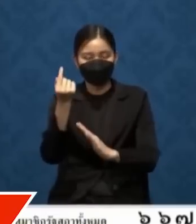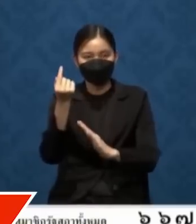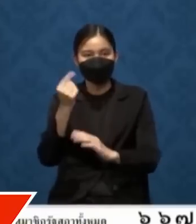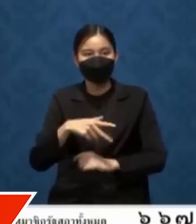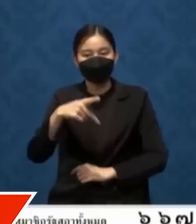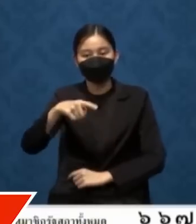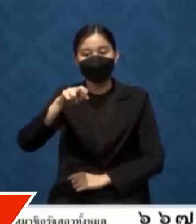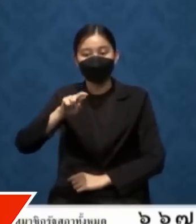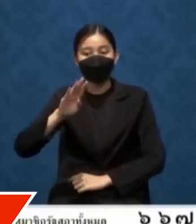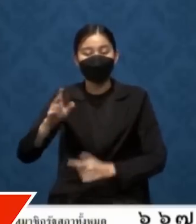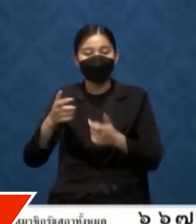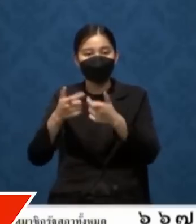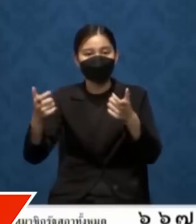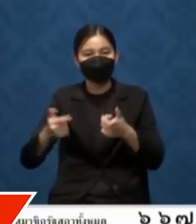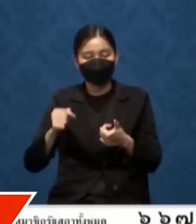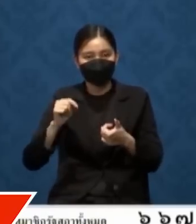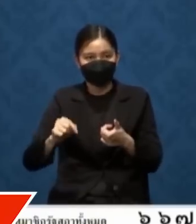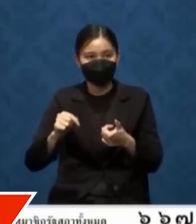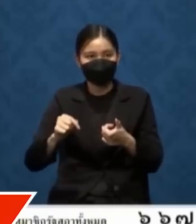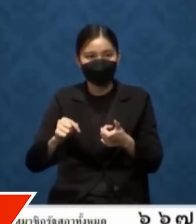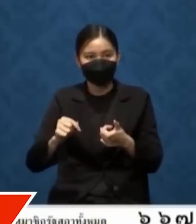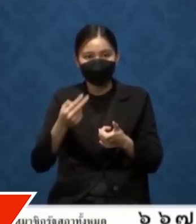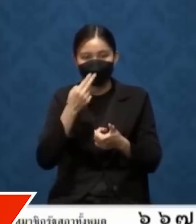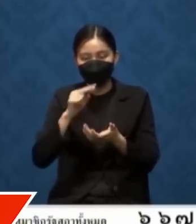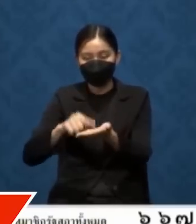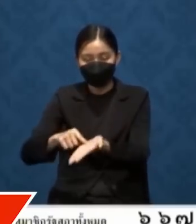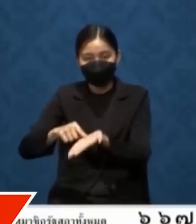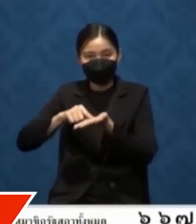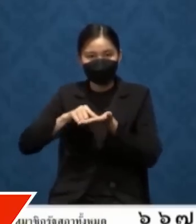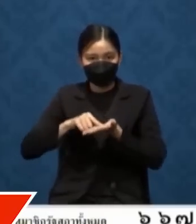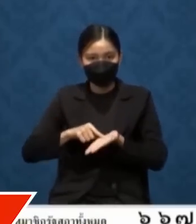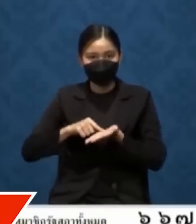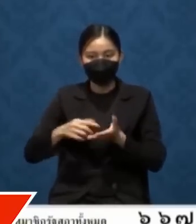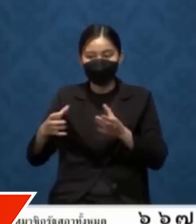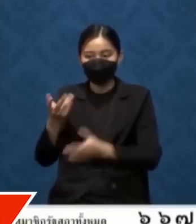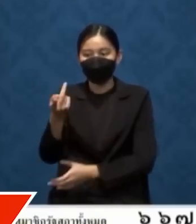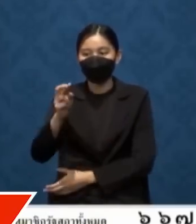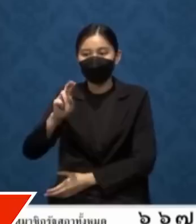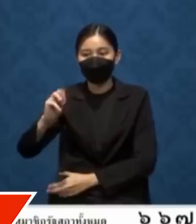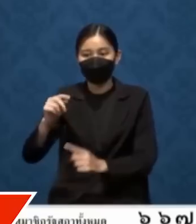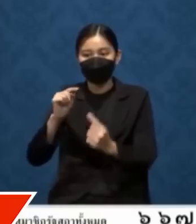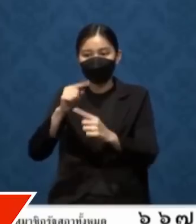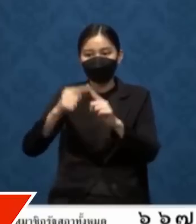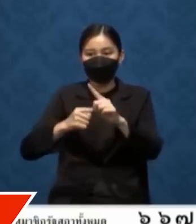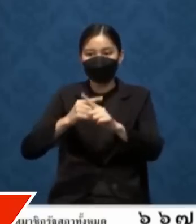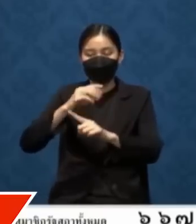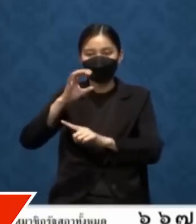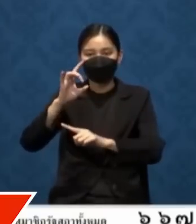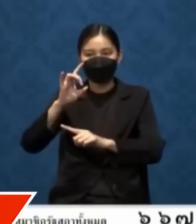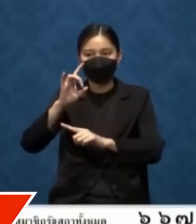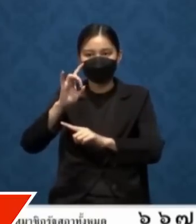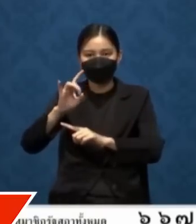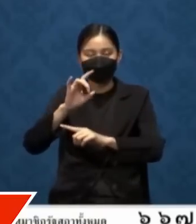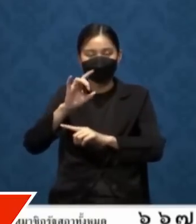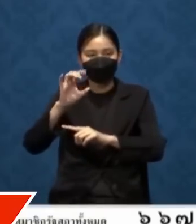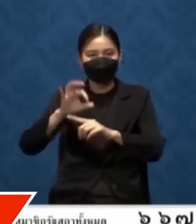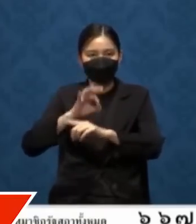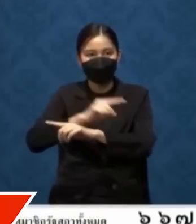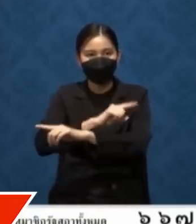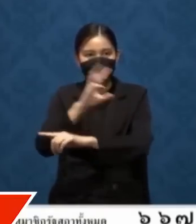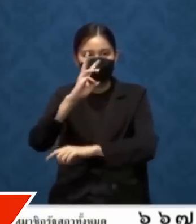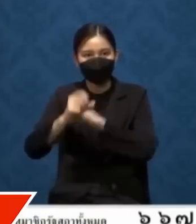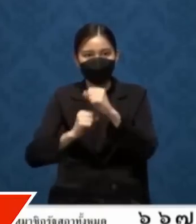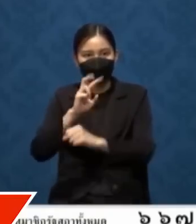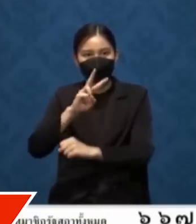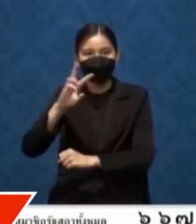ร้ามรจฉบับนี้นะครับส่มาเป็ั้สือจากขณะรัมัตรี ม.วท 6 กันยายน 265กาบเรีนประ